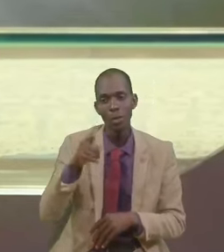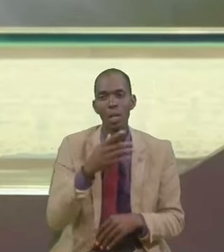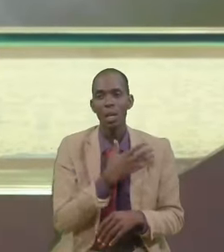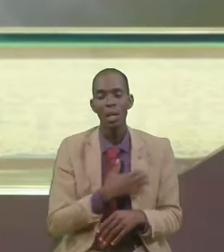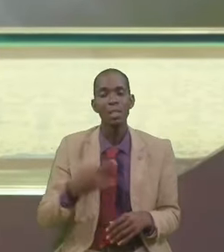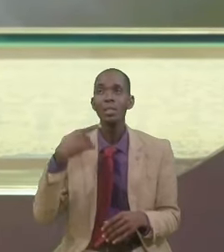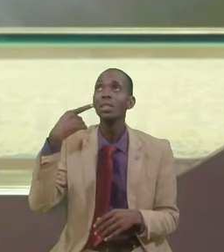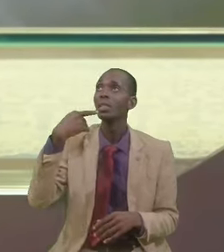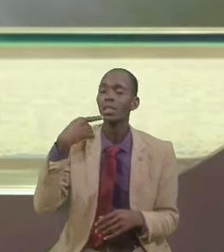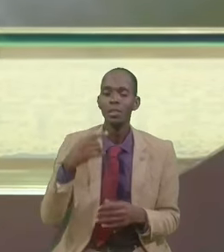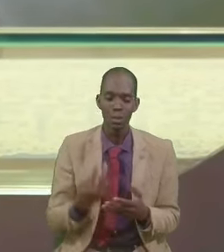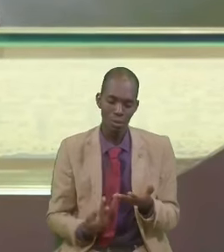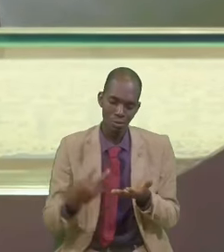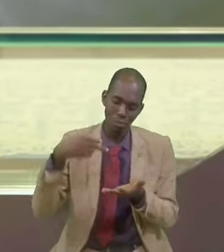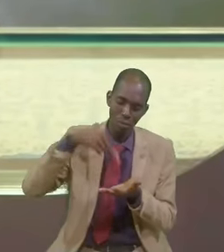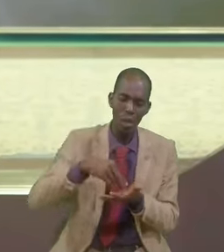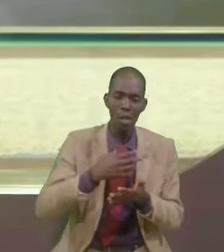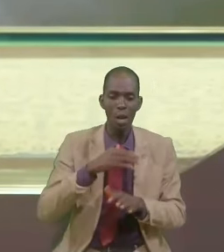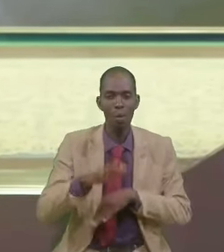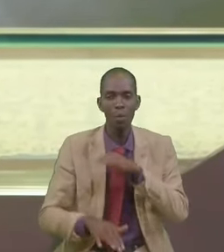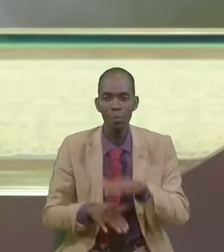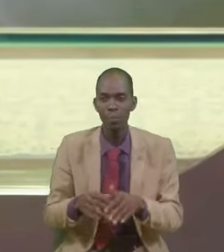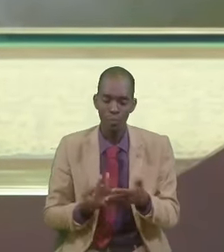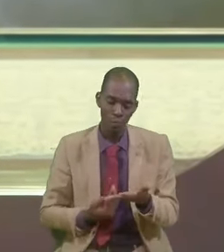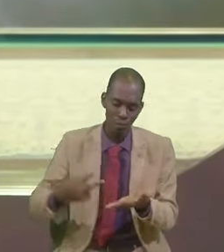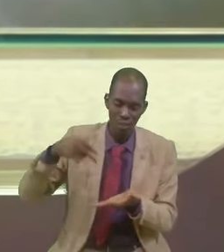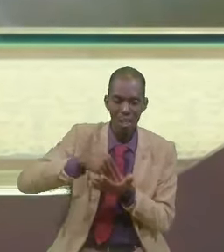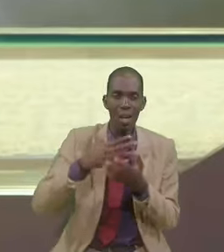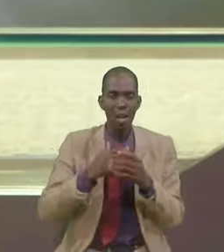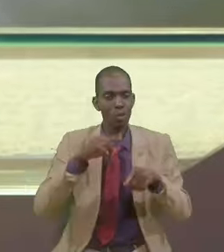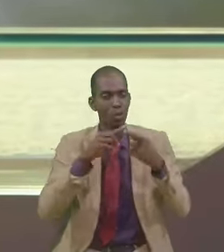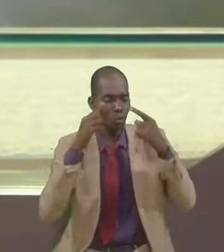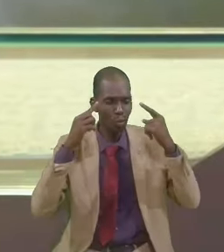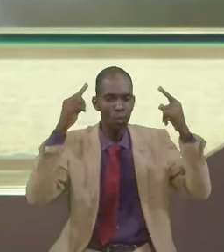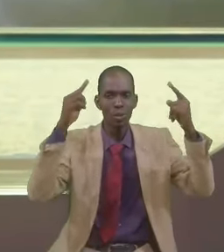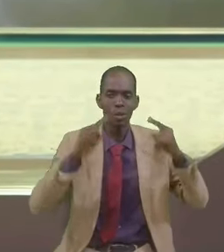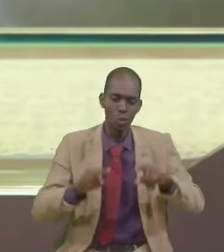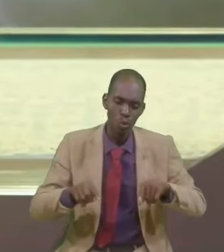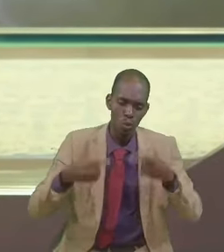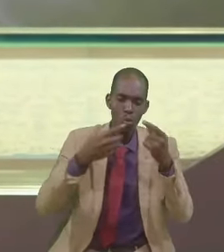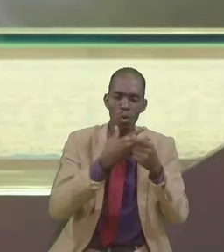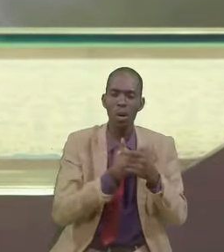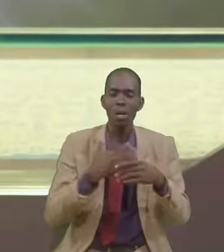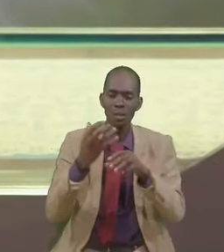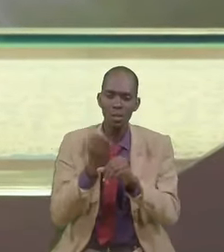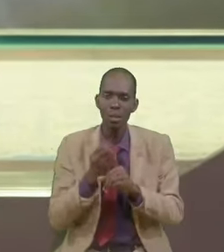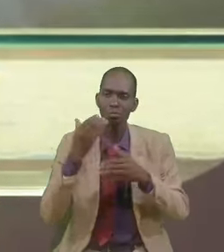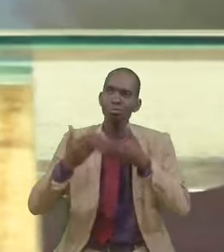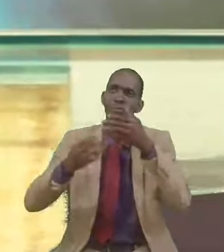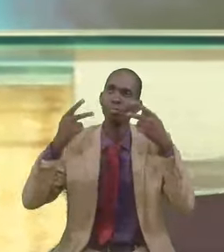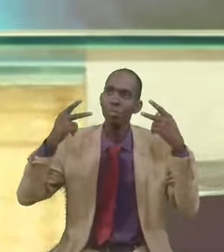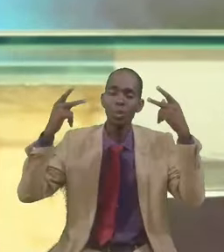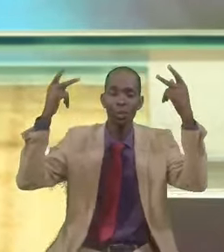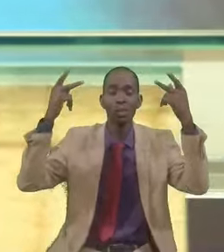Et dit, lève-toi et marche. Lève-toi et réussis. Lève-toi et fais le progrès. Lève-toi et